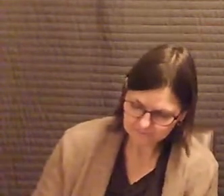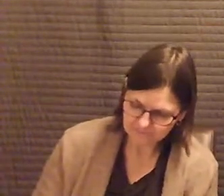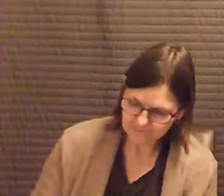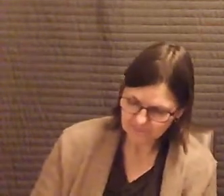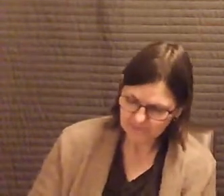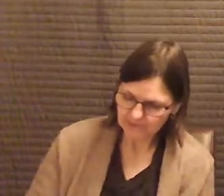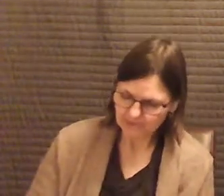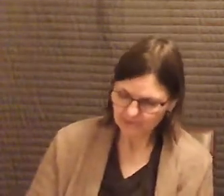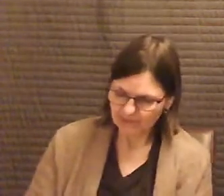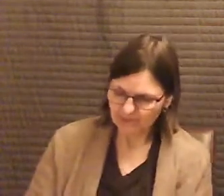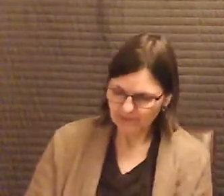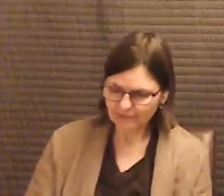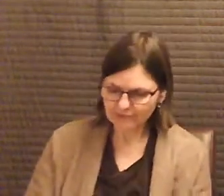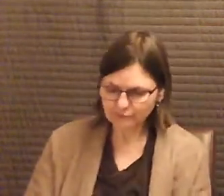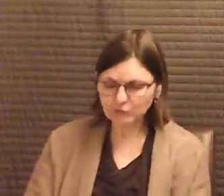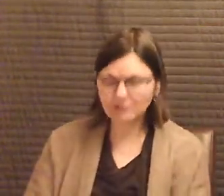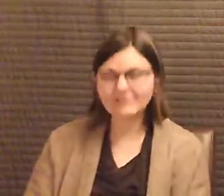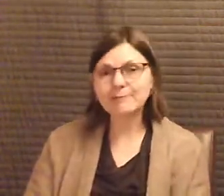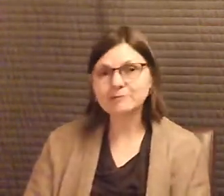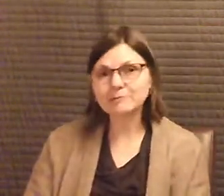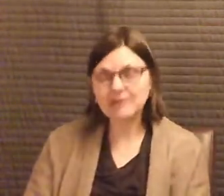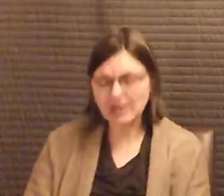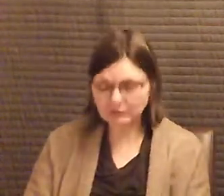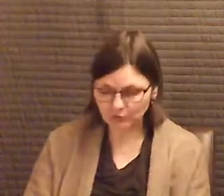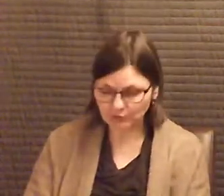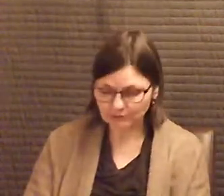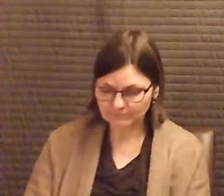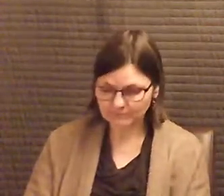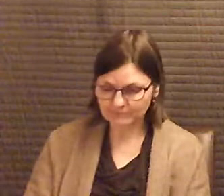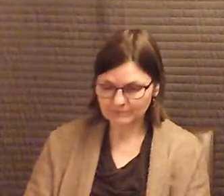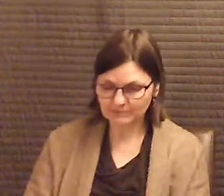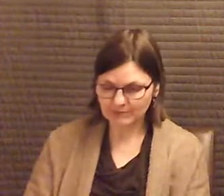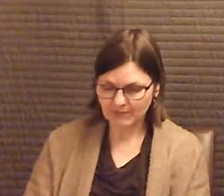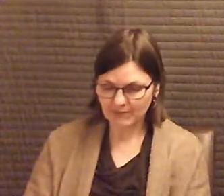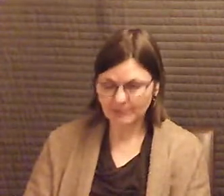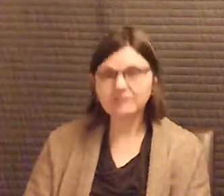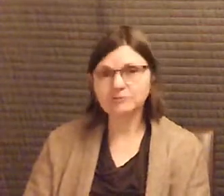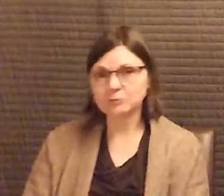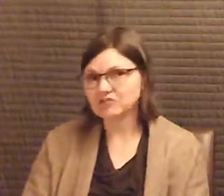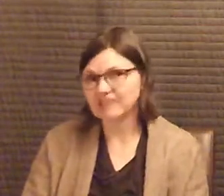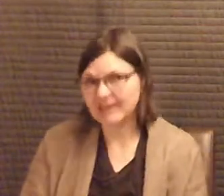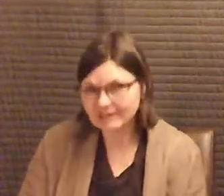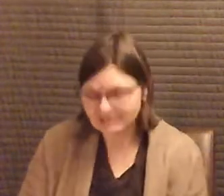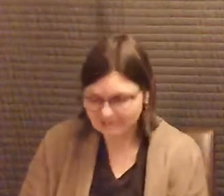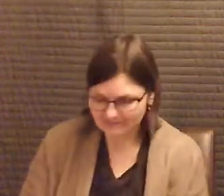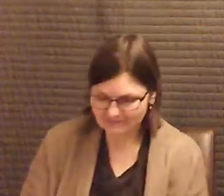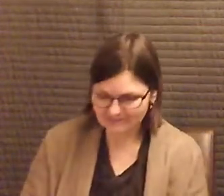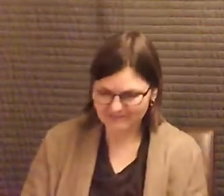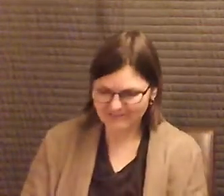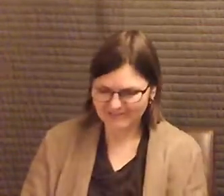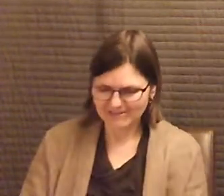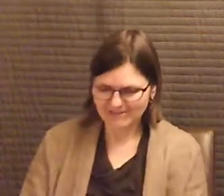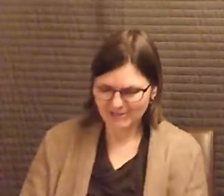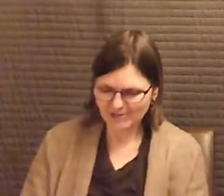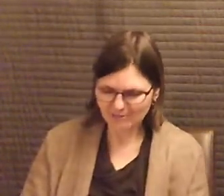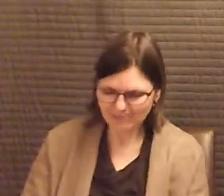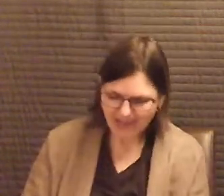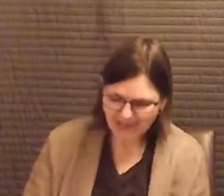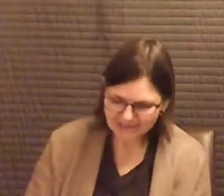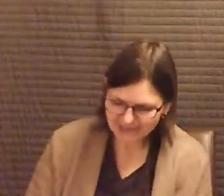all before the army terwijl ze voor de gewapende mannen hij trok haar to stay en ze moesten zijn geweest door de